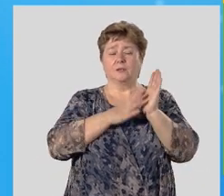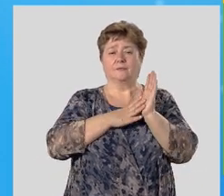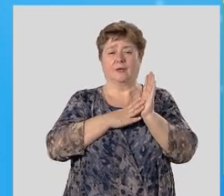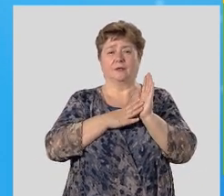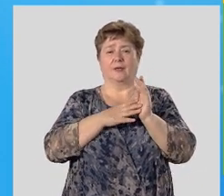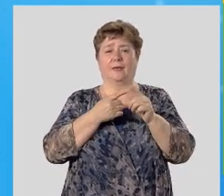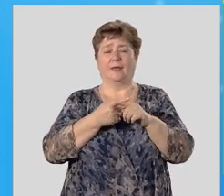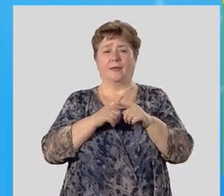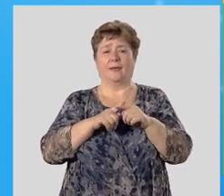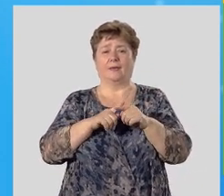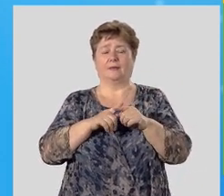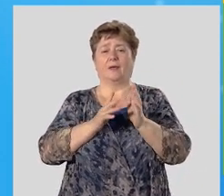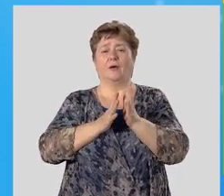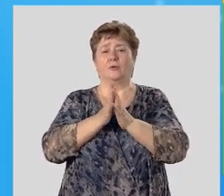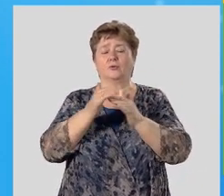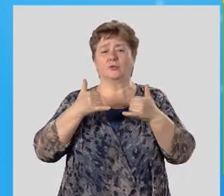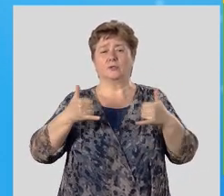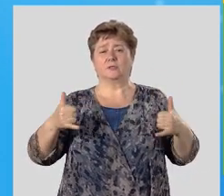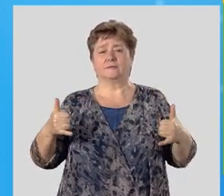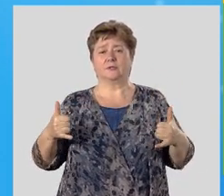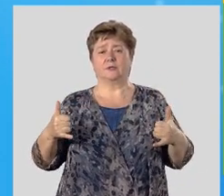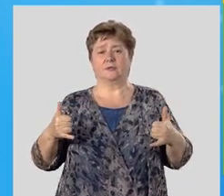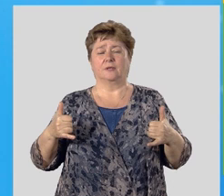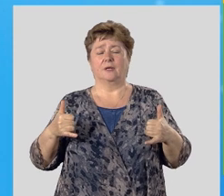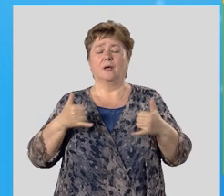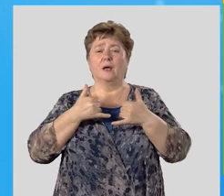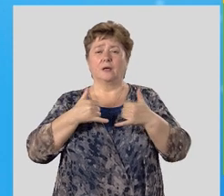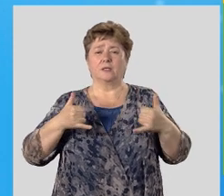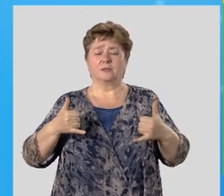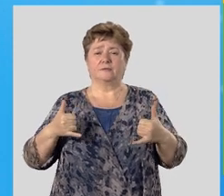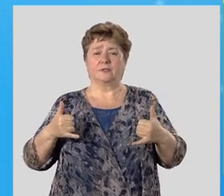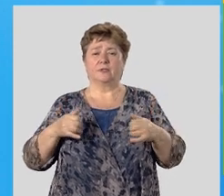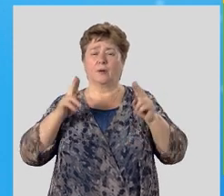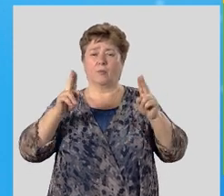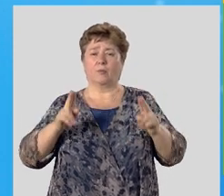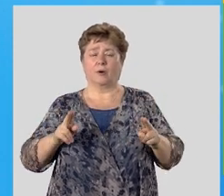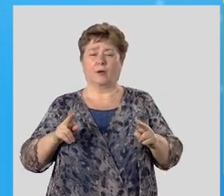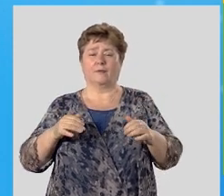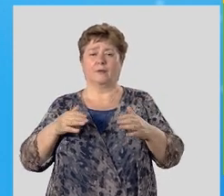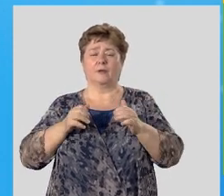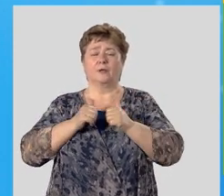Девятое – это рост и развитие. Развитие, как правило,